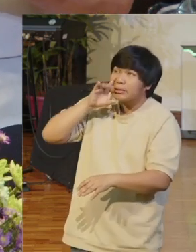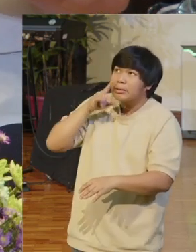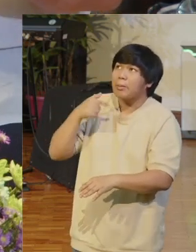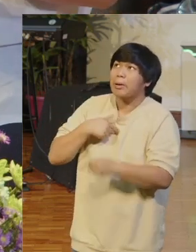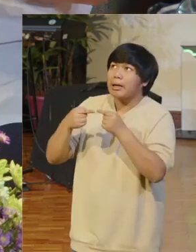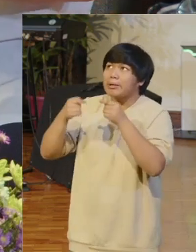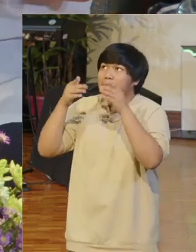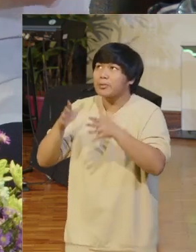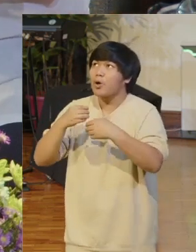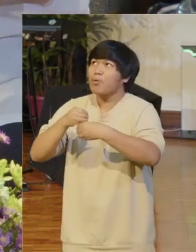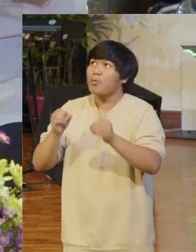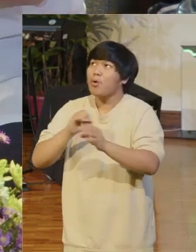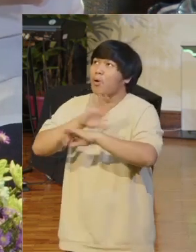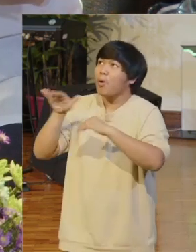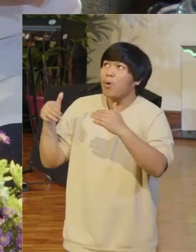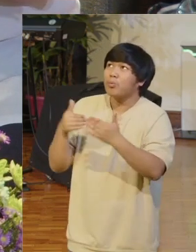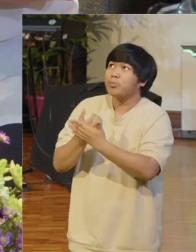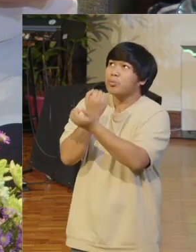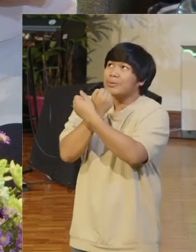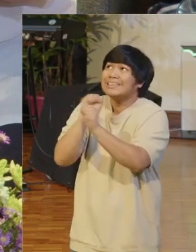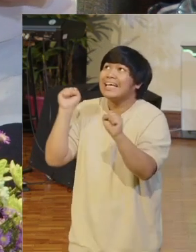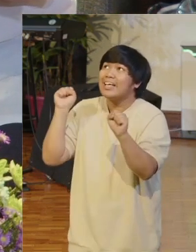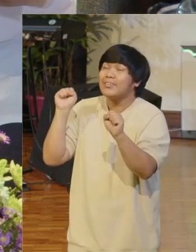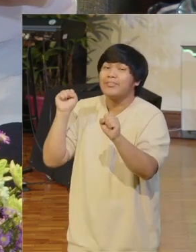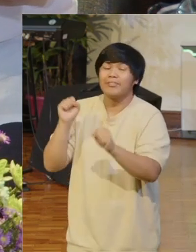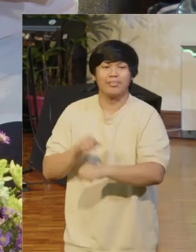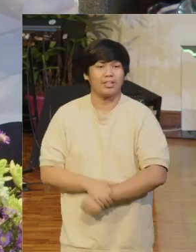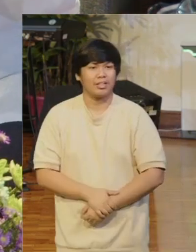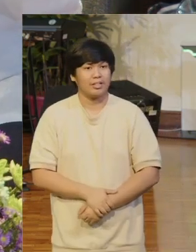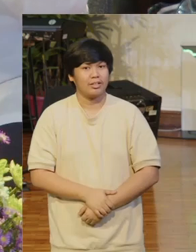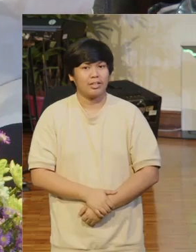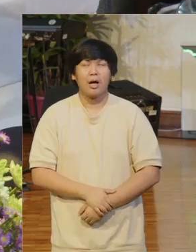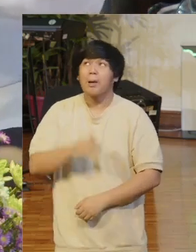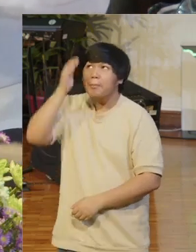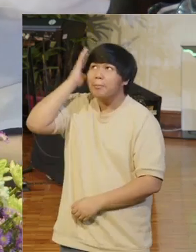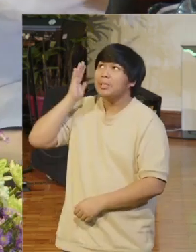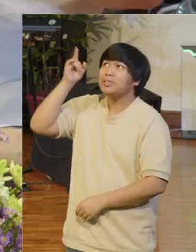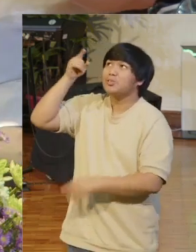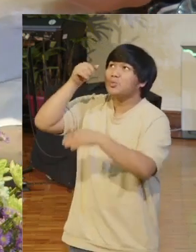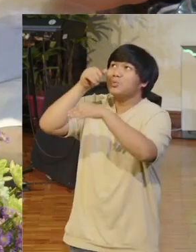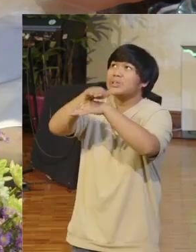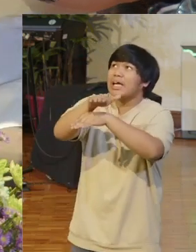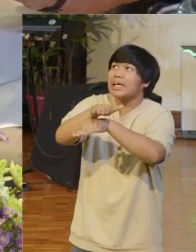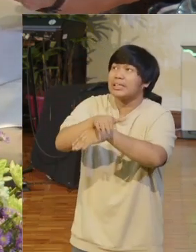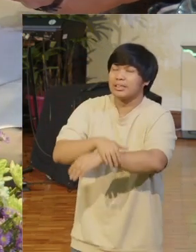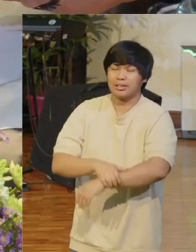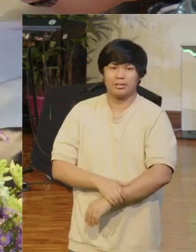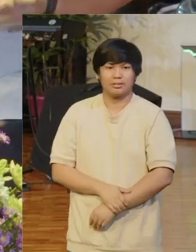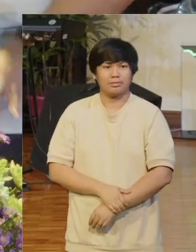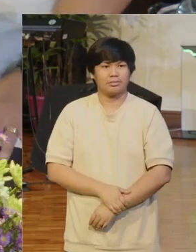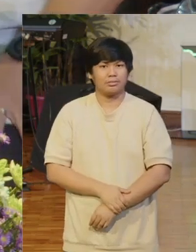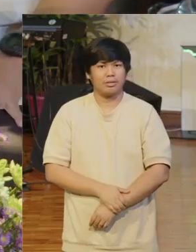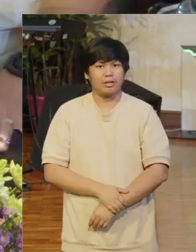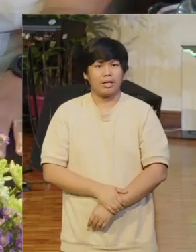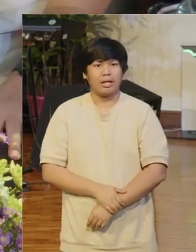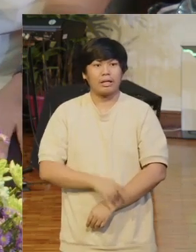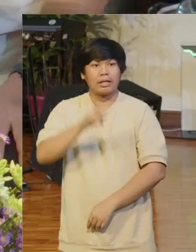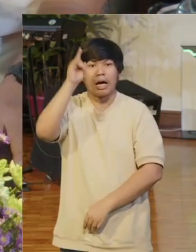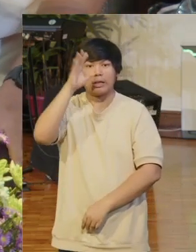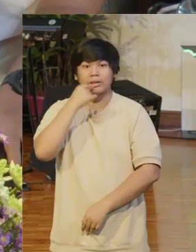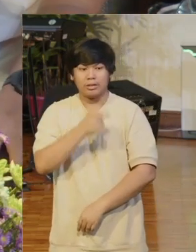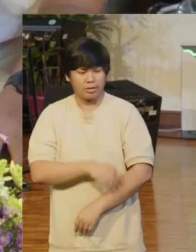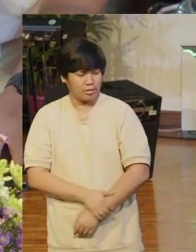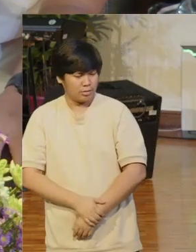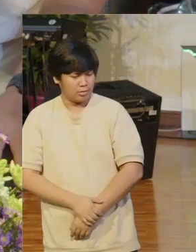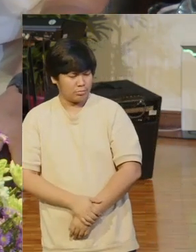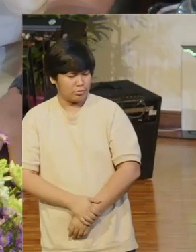sa opisina, sana kahit sila ay masave. Please send someone to them. Alam nyo kung sinong